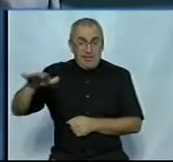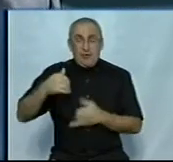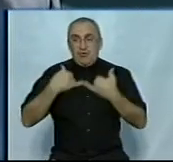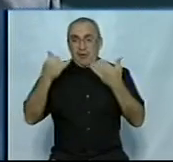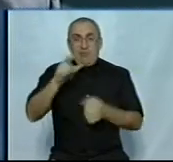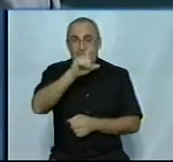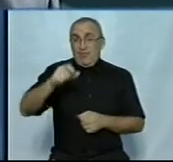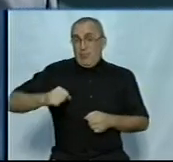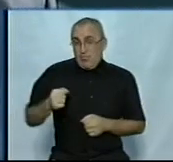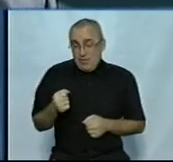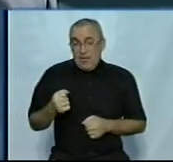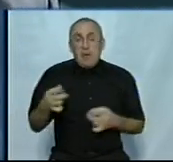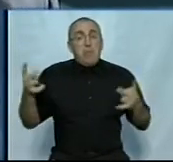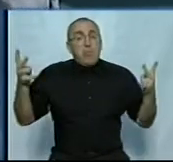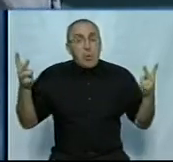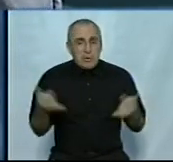друзі, потребує